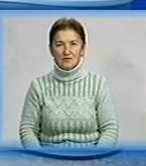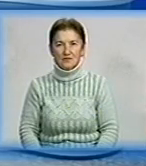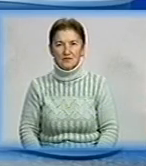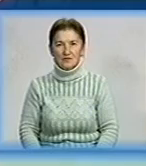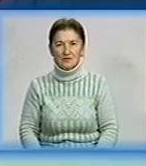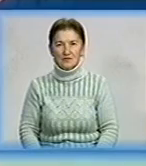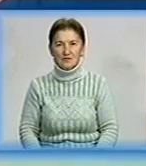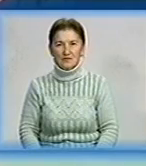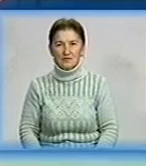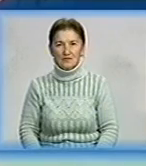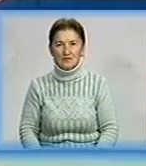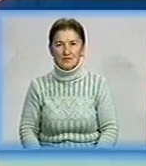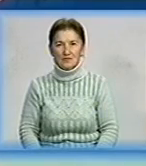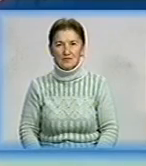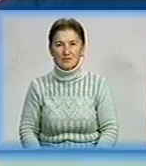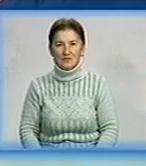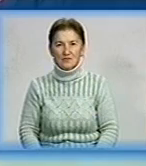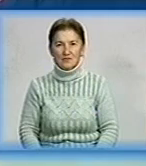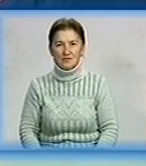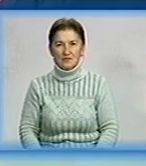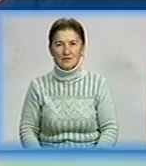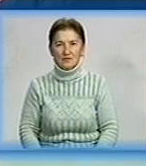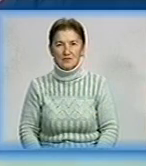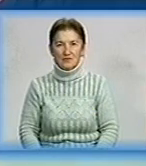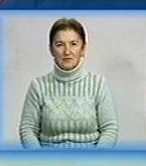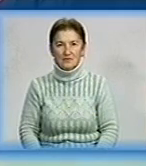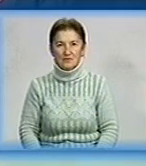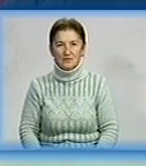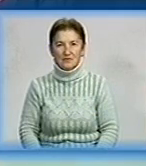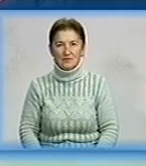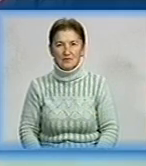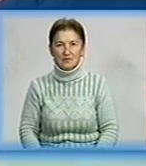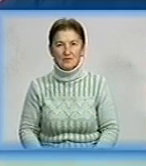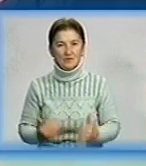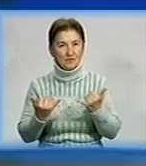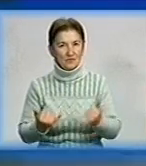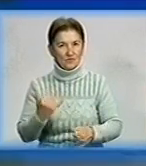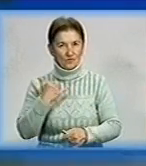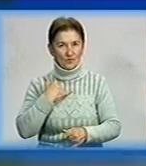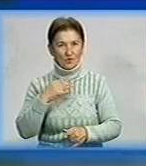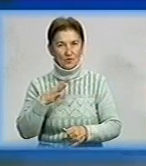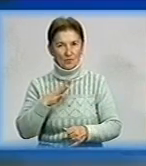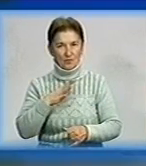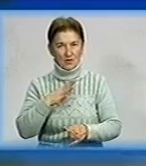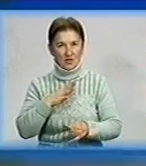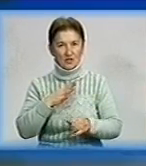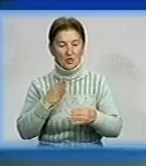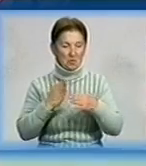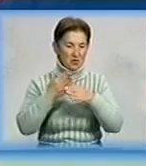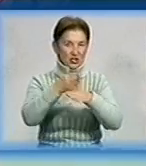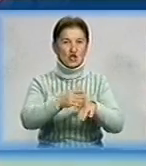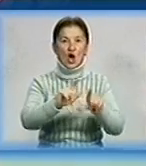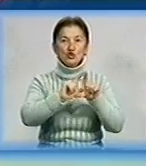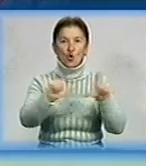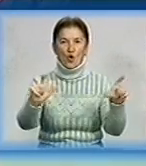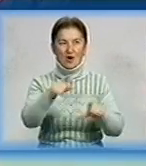of, can you help me, is the Korotkov school, И сегодня у нас был шанс посетить школу Короткова. Так. which I think is